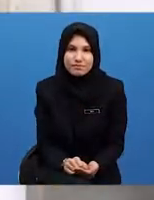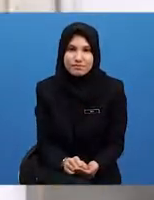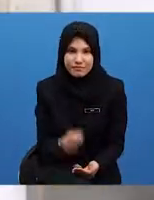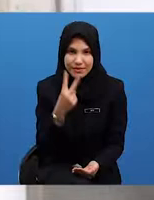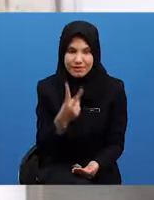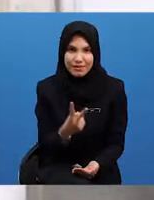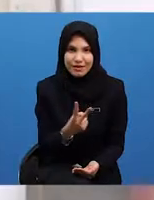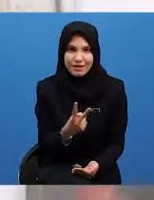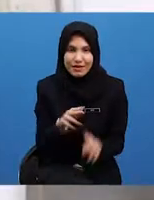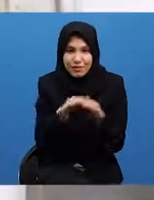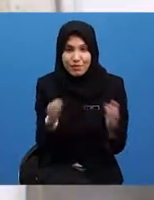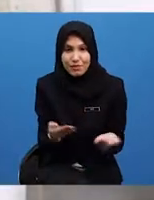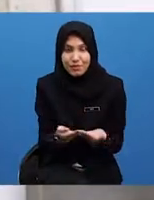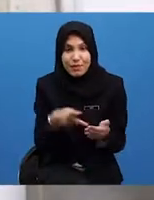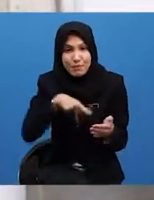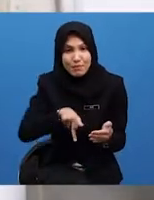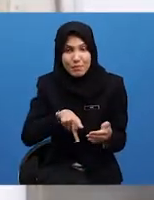Nampaknya bola pingpong ini terapung.